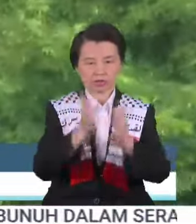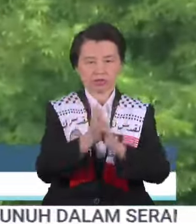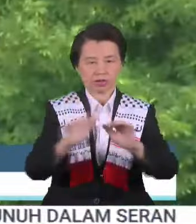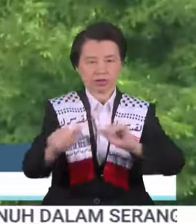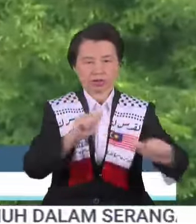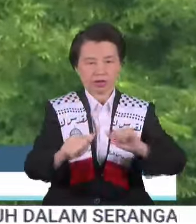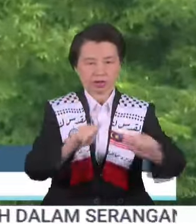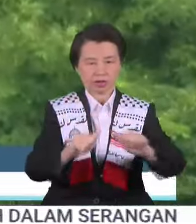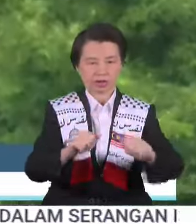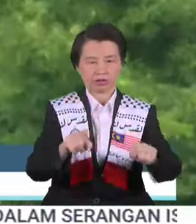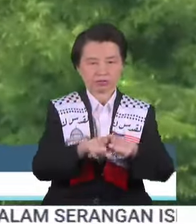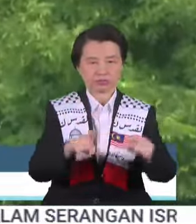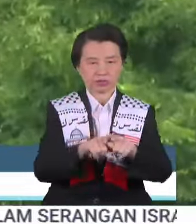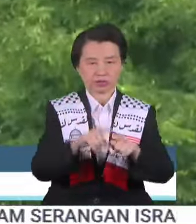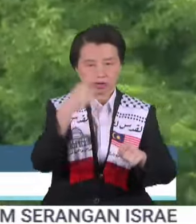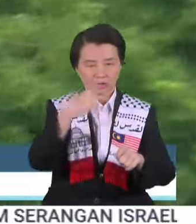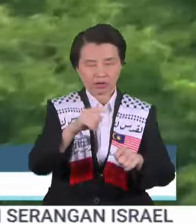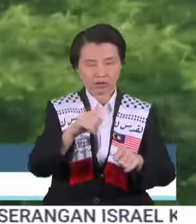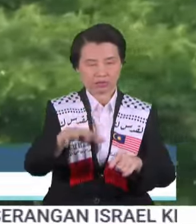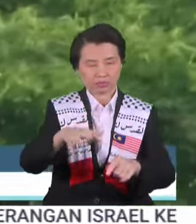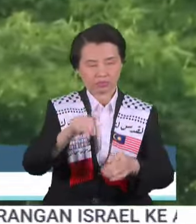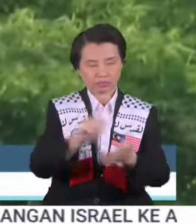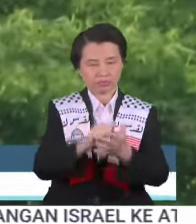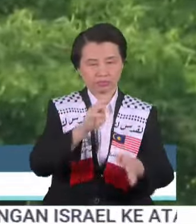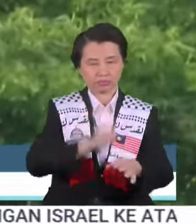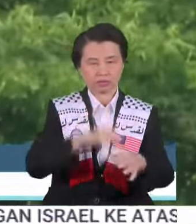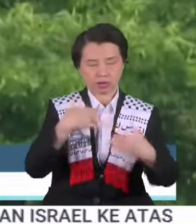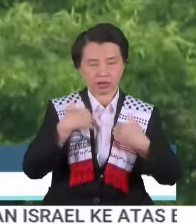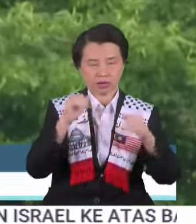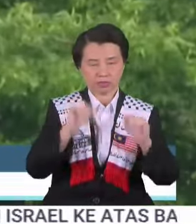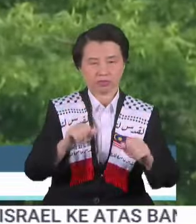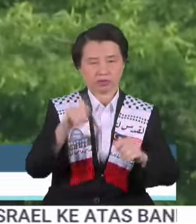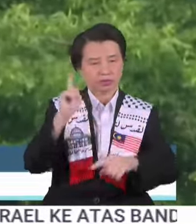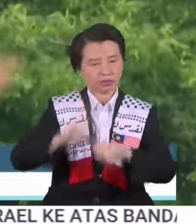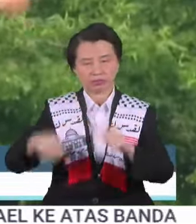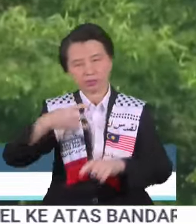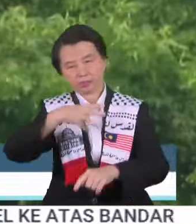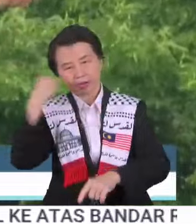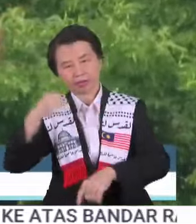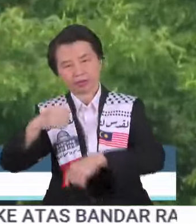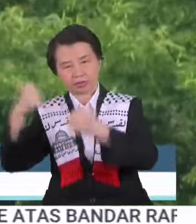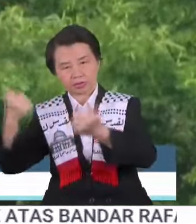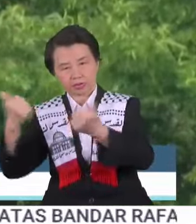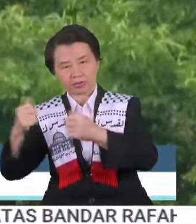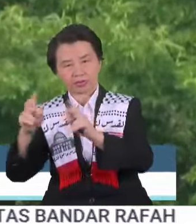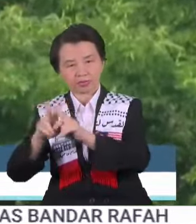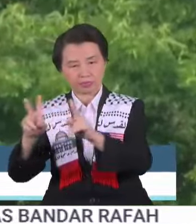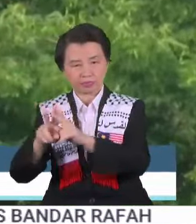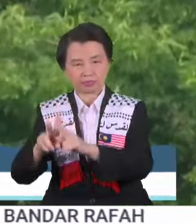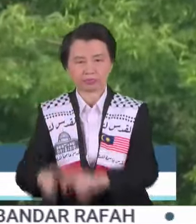aktiviti berkenaan sebagai pengubat kesedihan tak kala tidak dapat beraya di kampung.